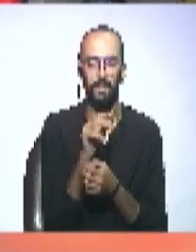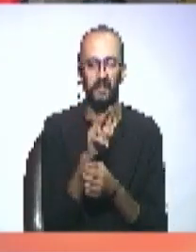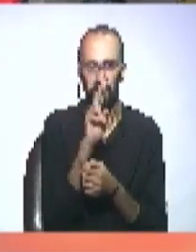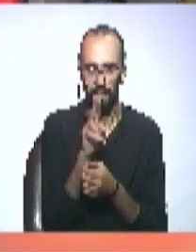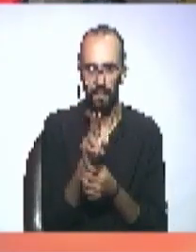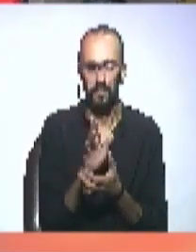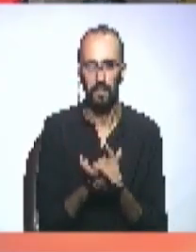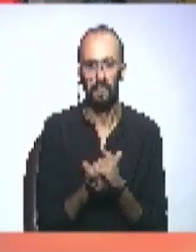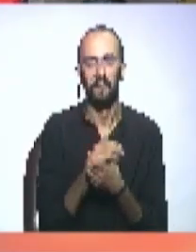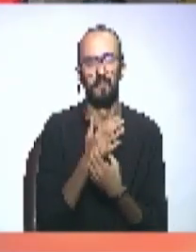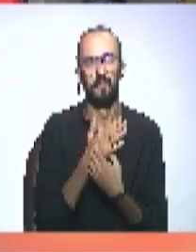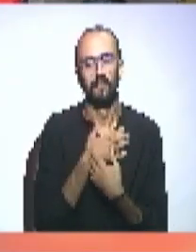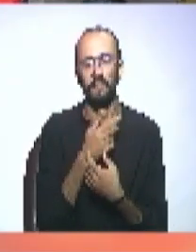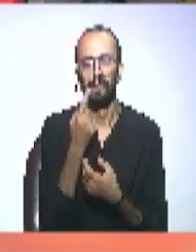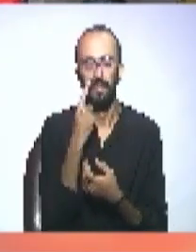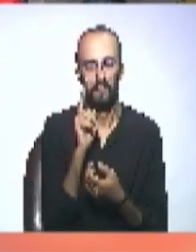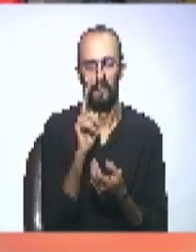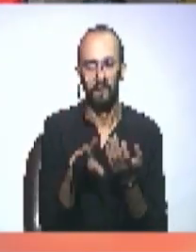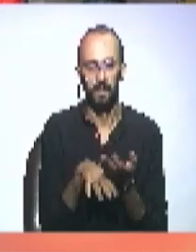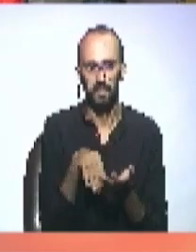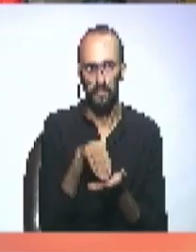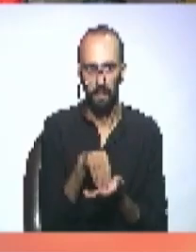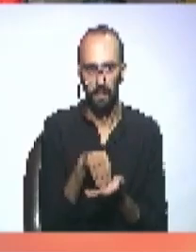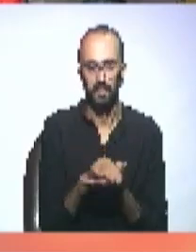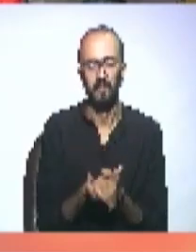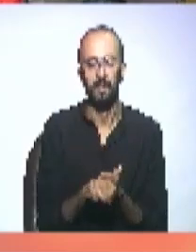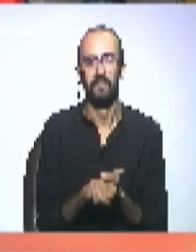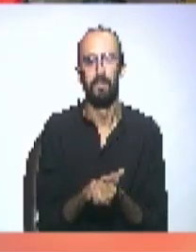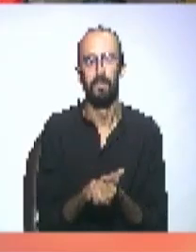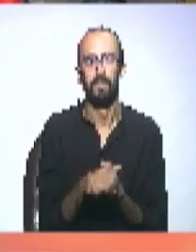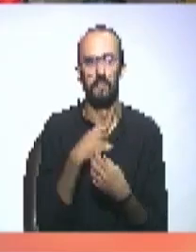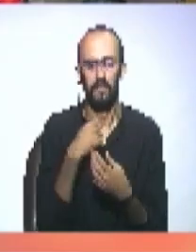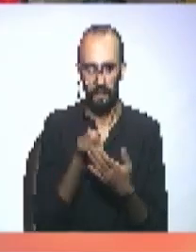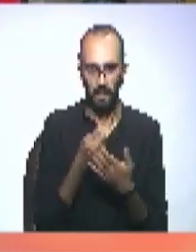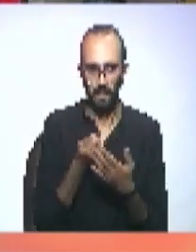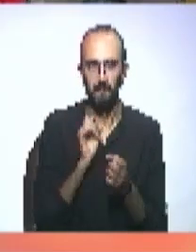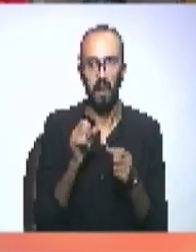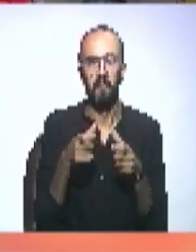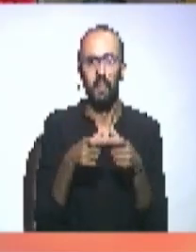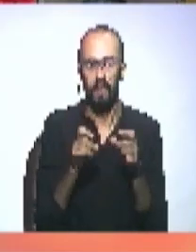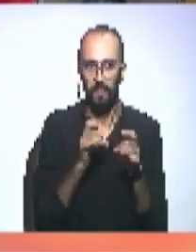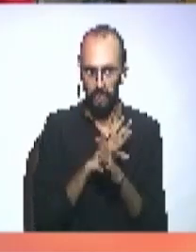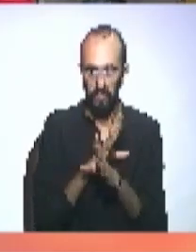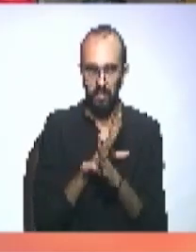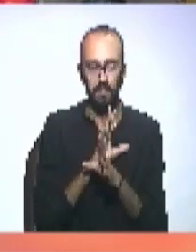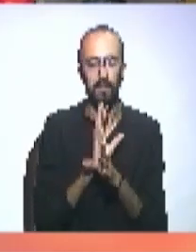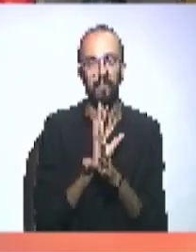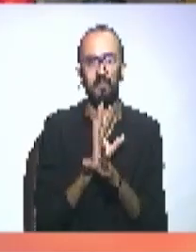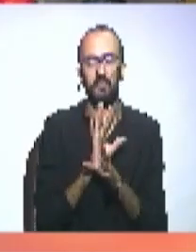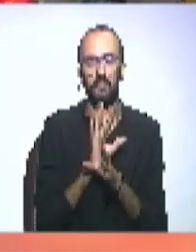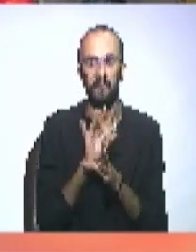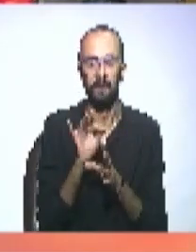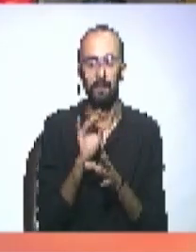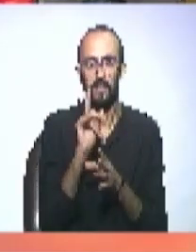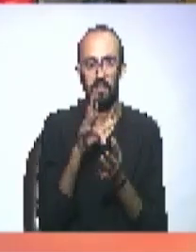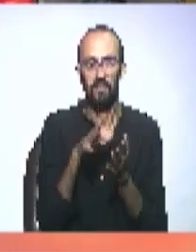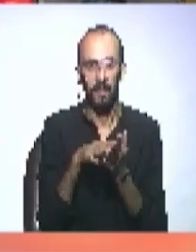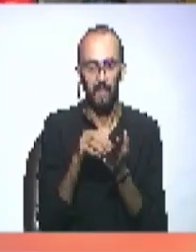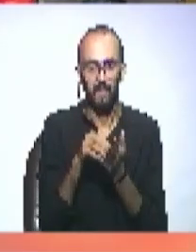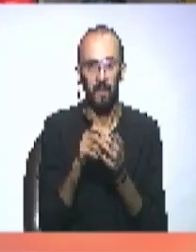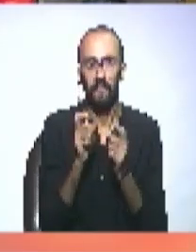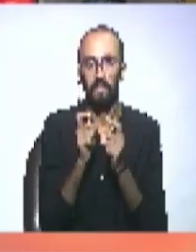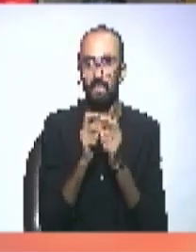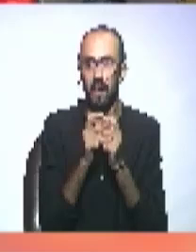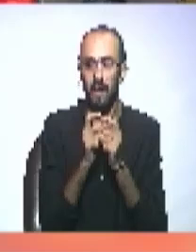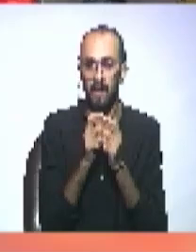انا ما حضرتش معلش من اول الحلقه، فانا كتبت الطريقه بتاع البرجر والبهارات وكله، بس في الاول